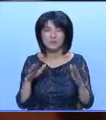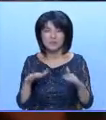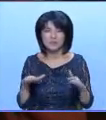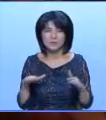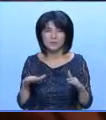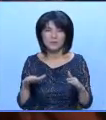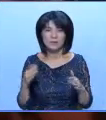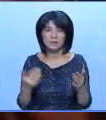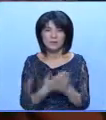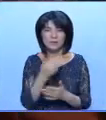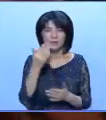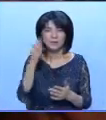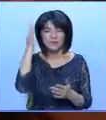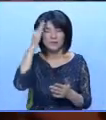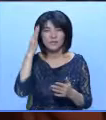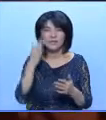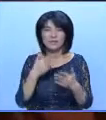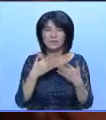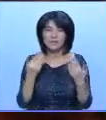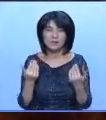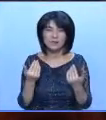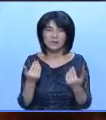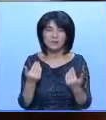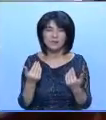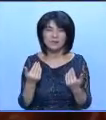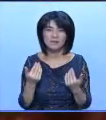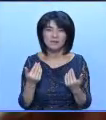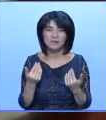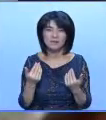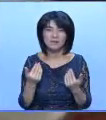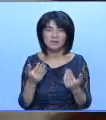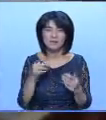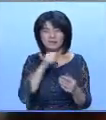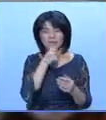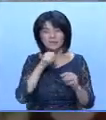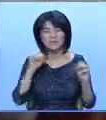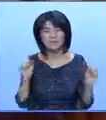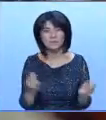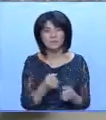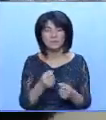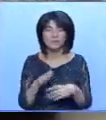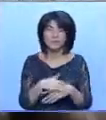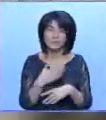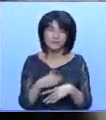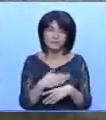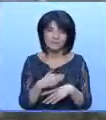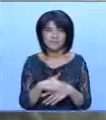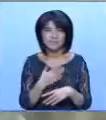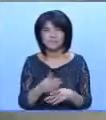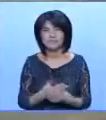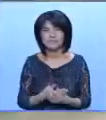сказку. Снова сказку нет? Заночку. Вымостил мороз. Молодец! Обновил коньки, салазки.